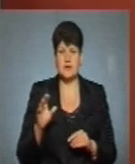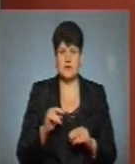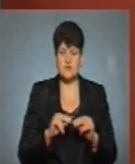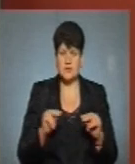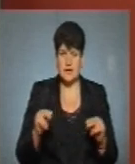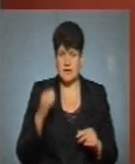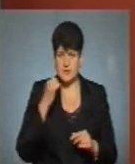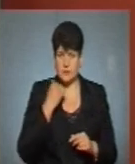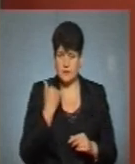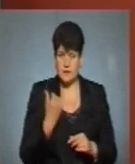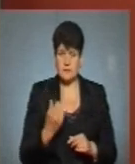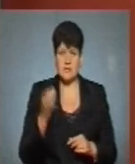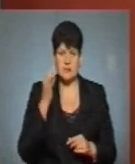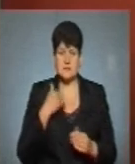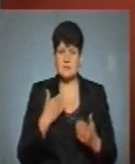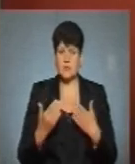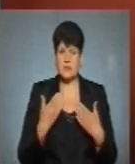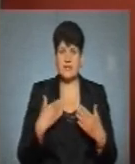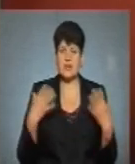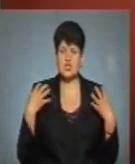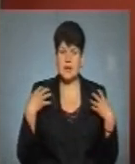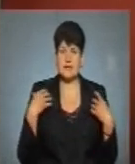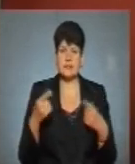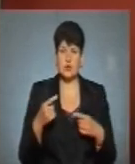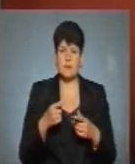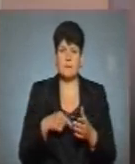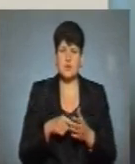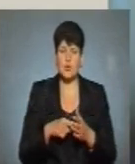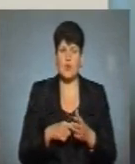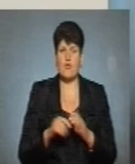нашому ефірі. Нагадаю, що ми спілкувалися з начальницею Тернопільського